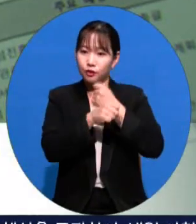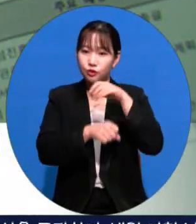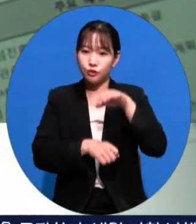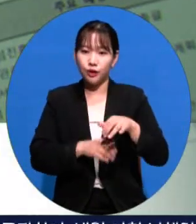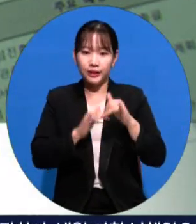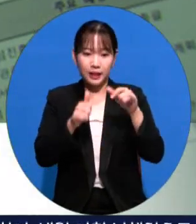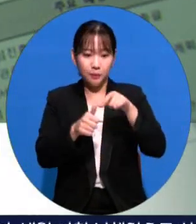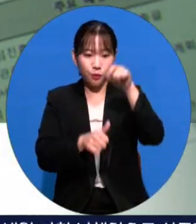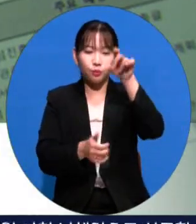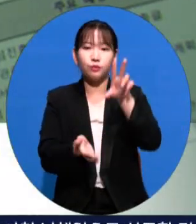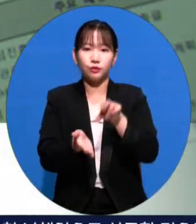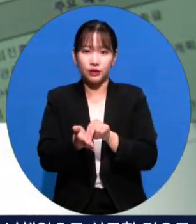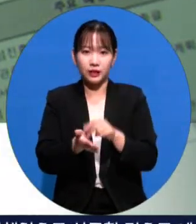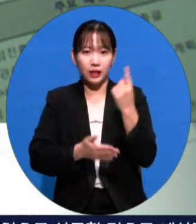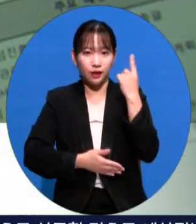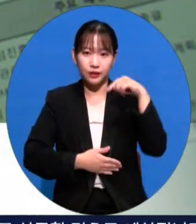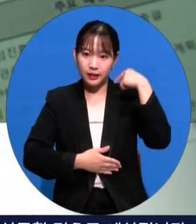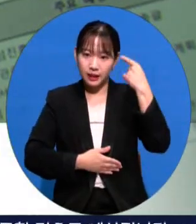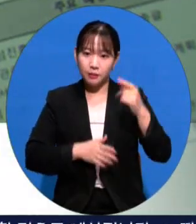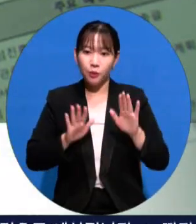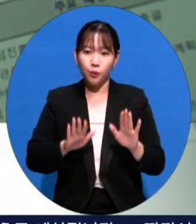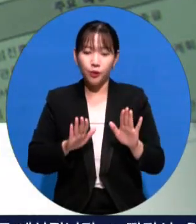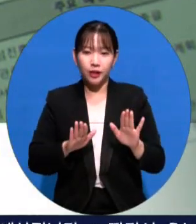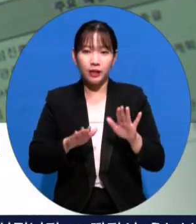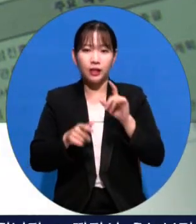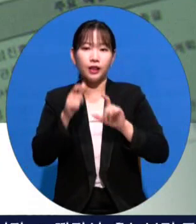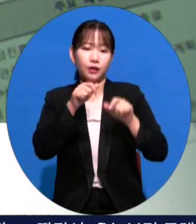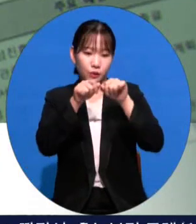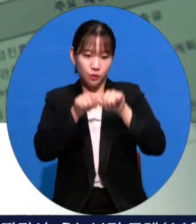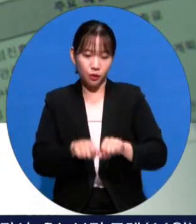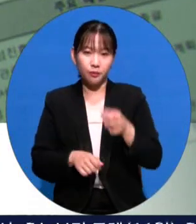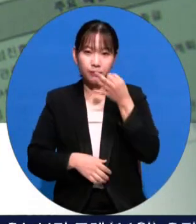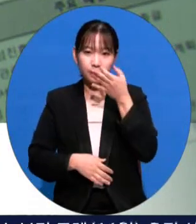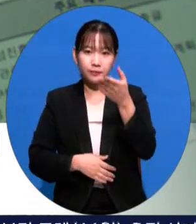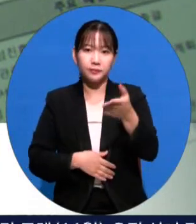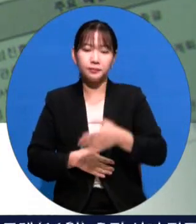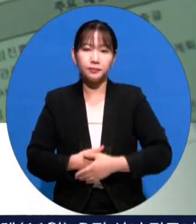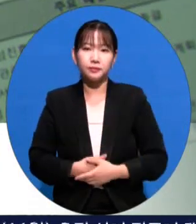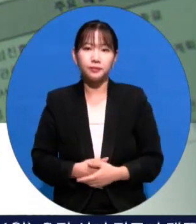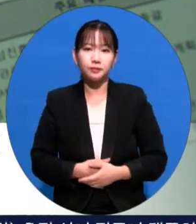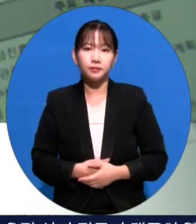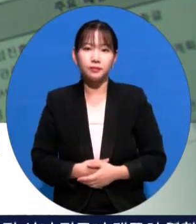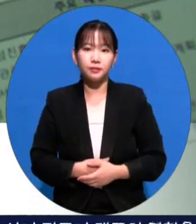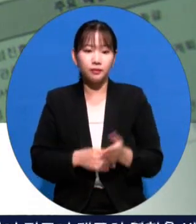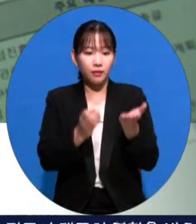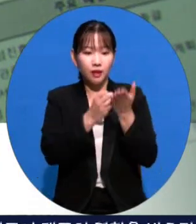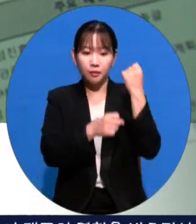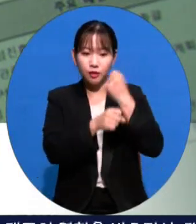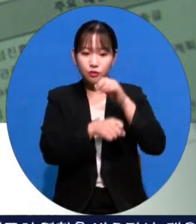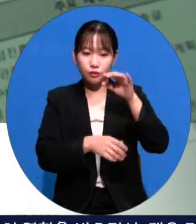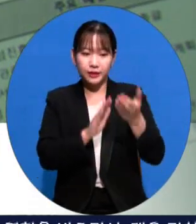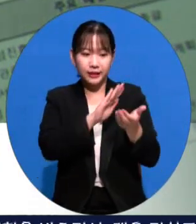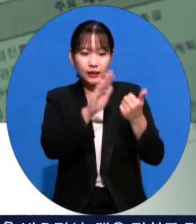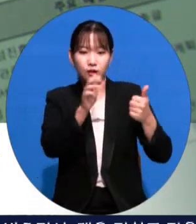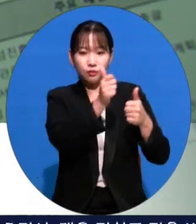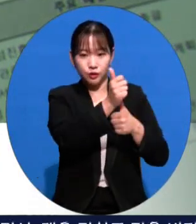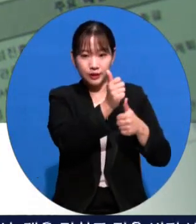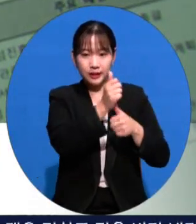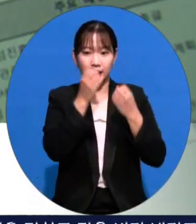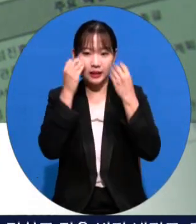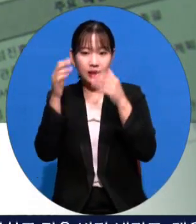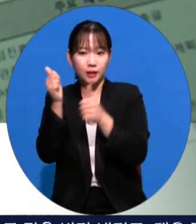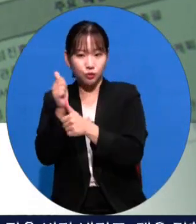한국서험진흥원 인사 문제, 어제에 이어 오늘은 한 걸음 더 들어가 보겠습니다. 서험진흥원 전임 부원장과